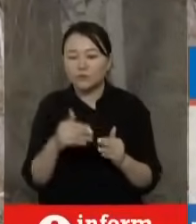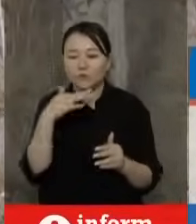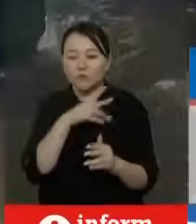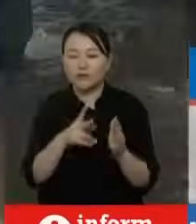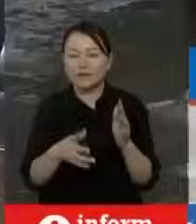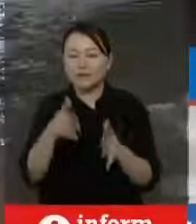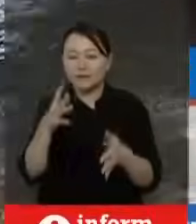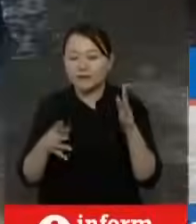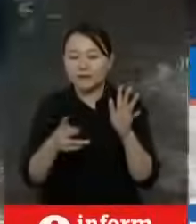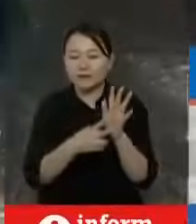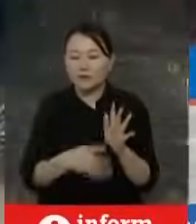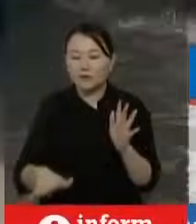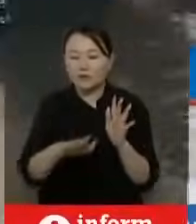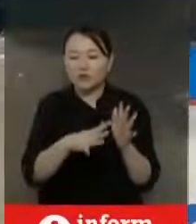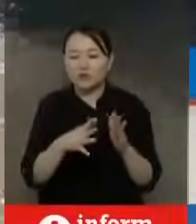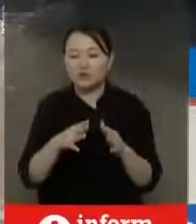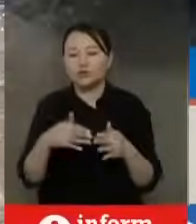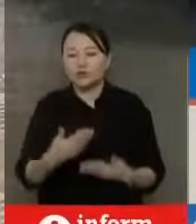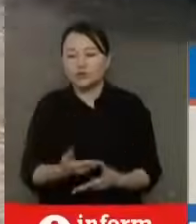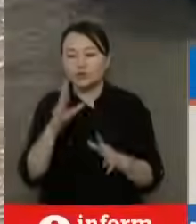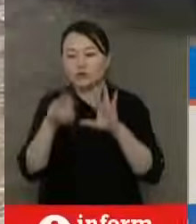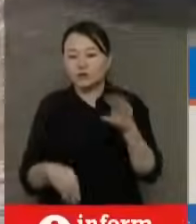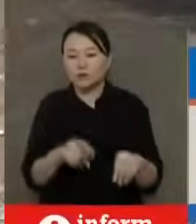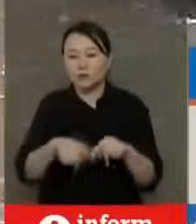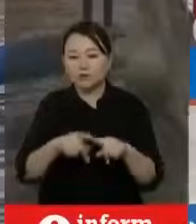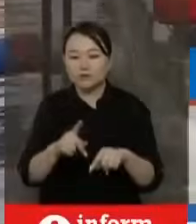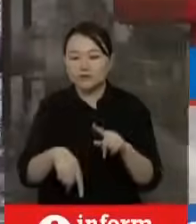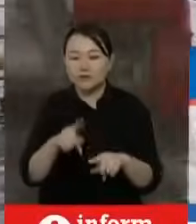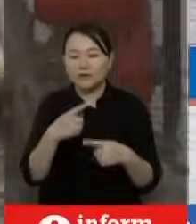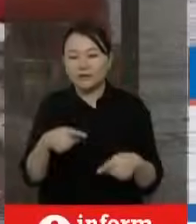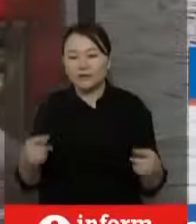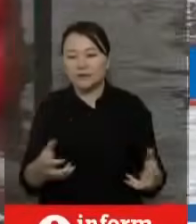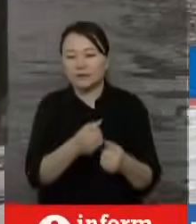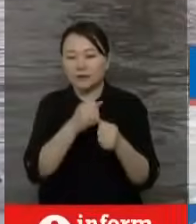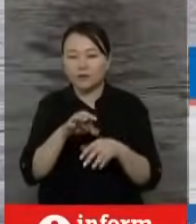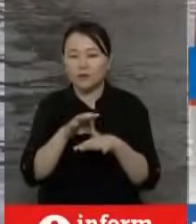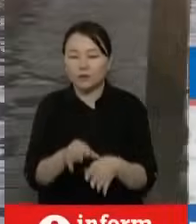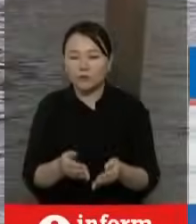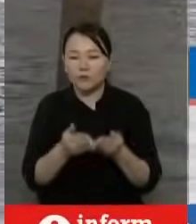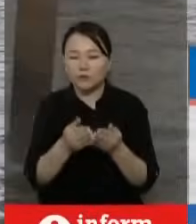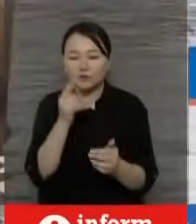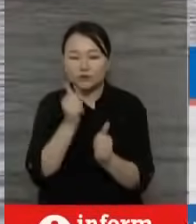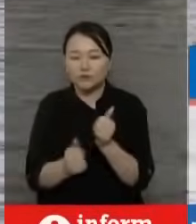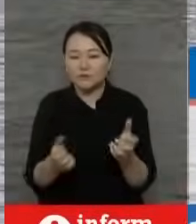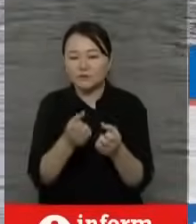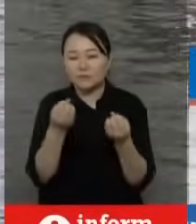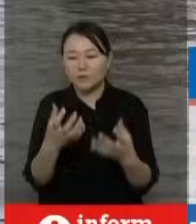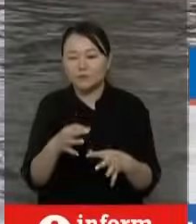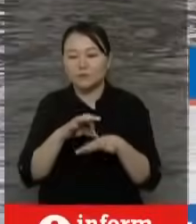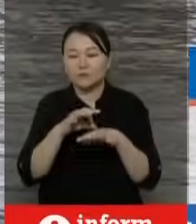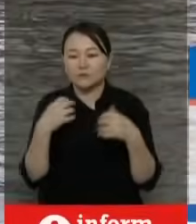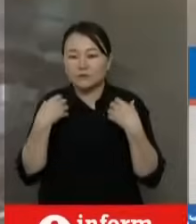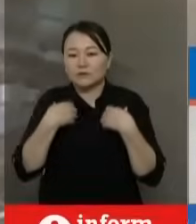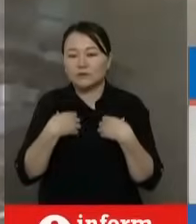многоквартирных домов. Жители ушли к своим родственникам, некоторых эвакуировали. Вывозят на лодках. Зачастую спасатели просто переносят людей на